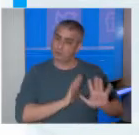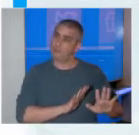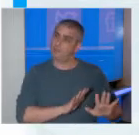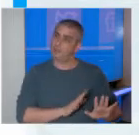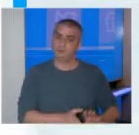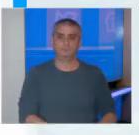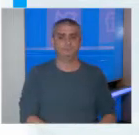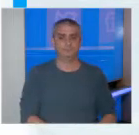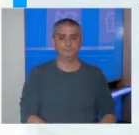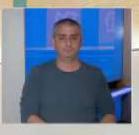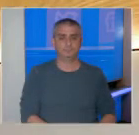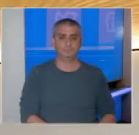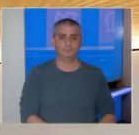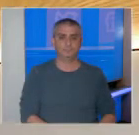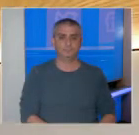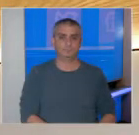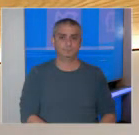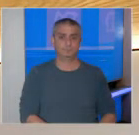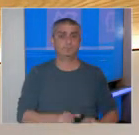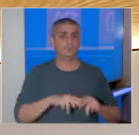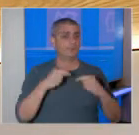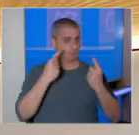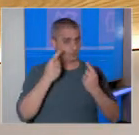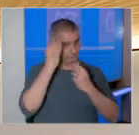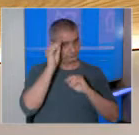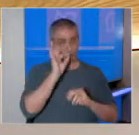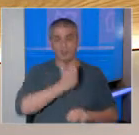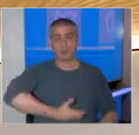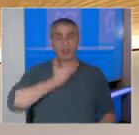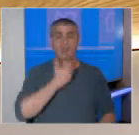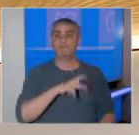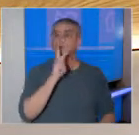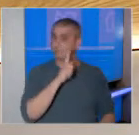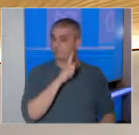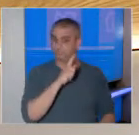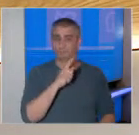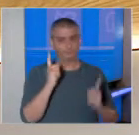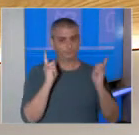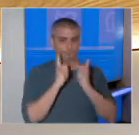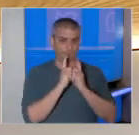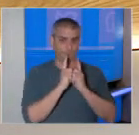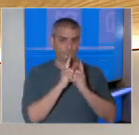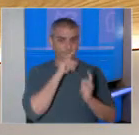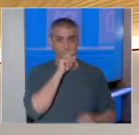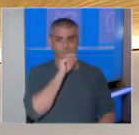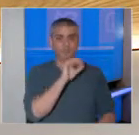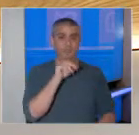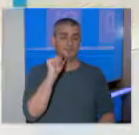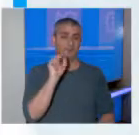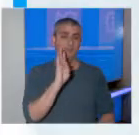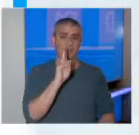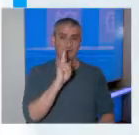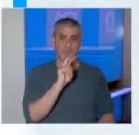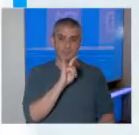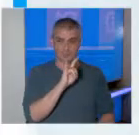או השנאה. לאחר מכן במהלך היום יצאה הודעה מטעמו של הרב קניאבסקי, והנה תמציתה מציאות של אבישי בן חיים,